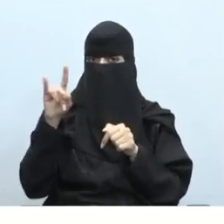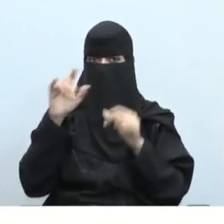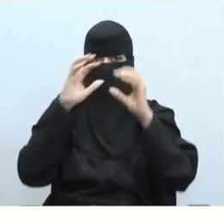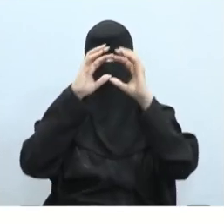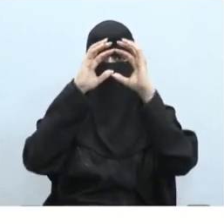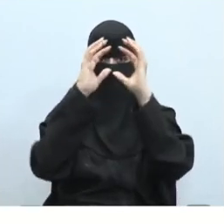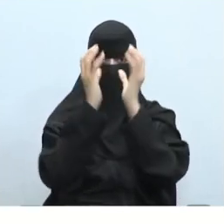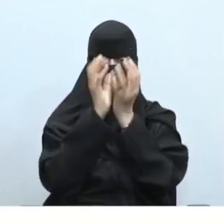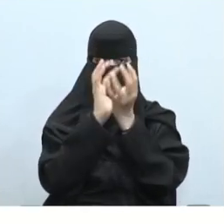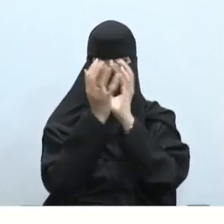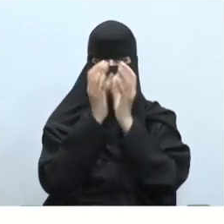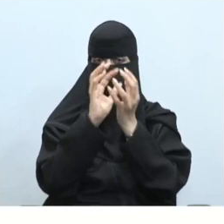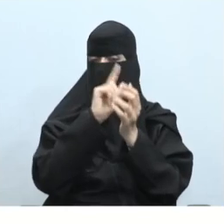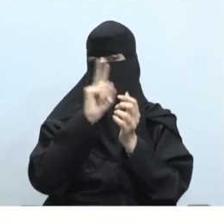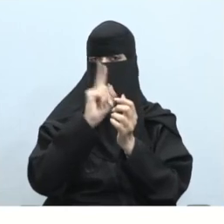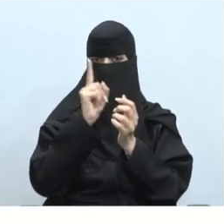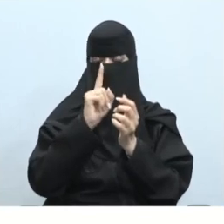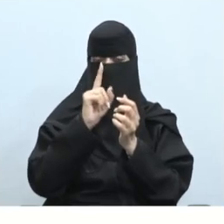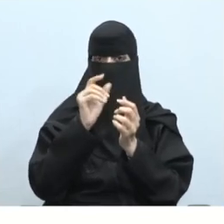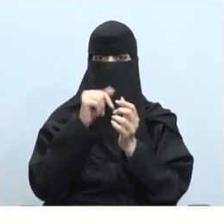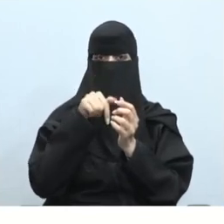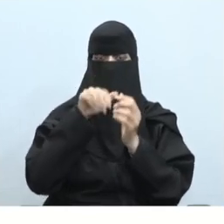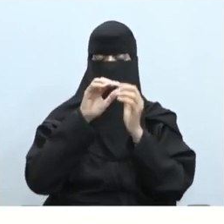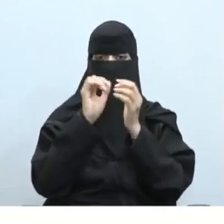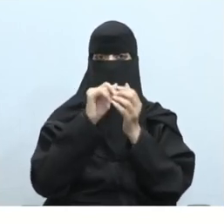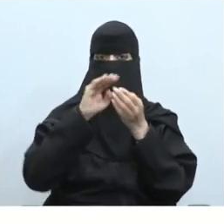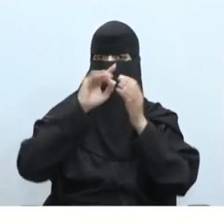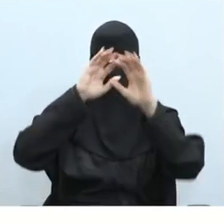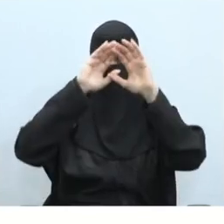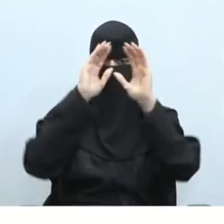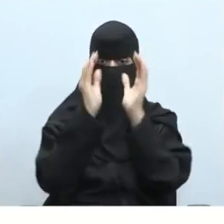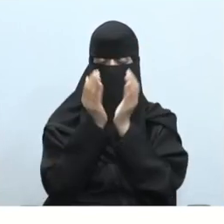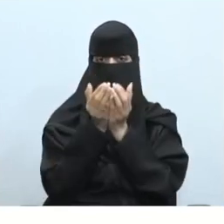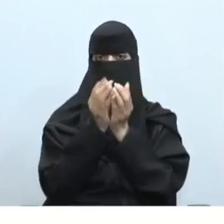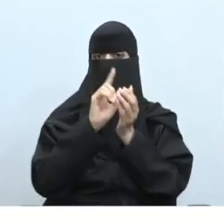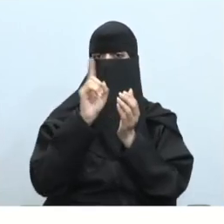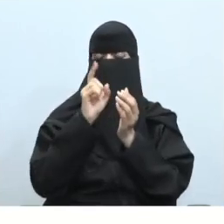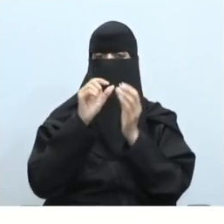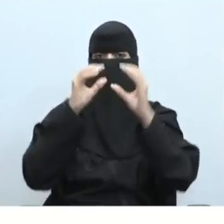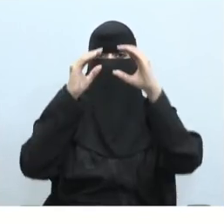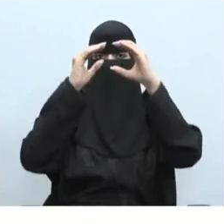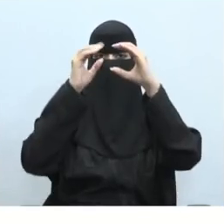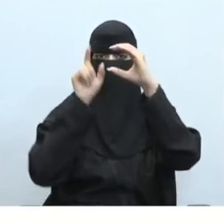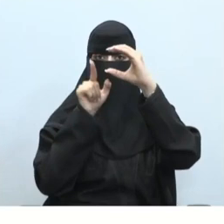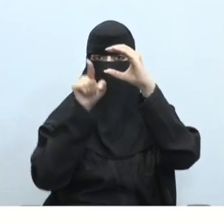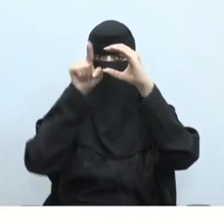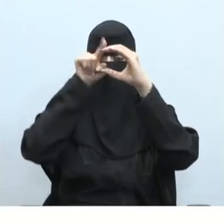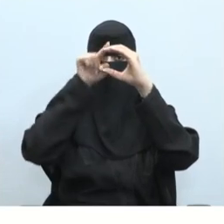كالكره اي ليست كامله الاستداره بل انها